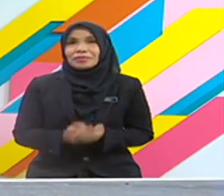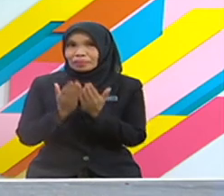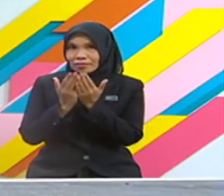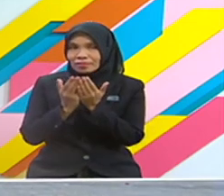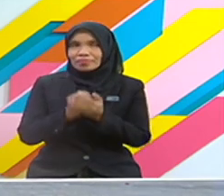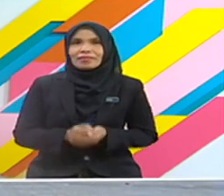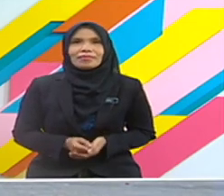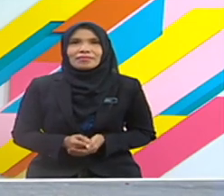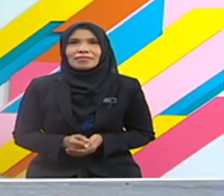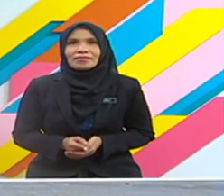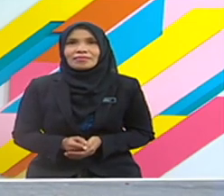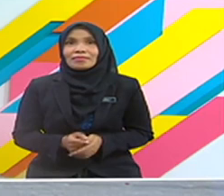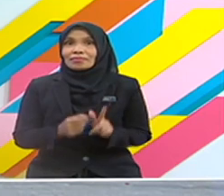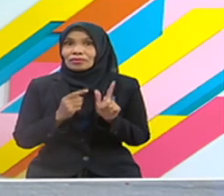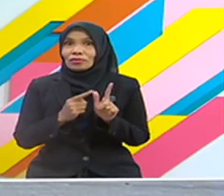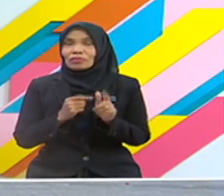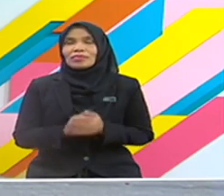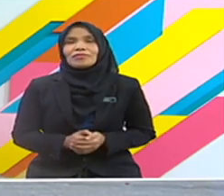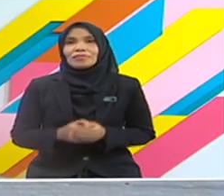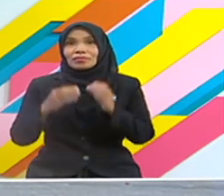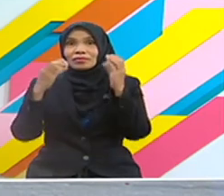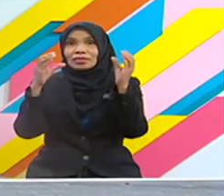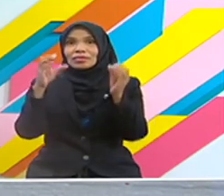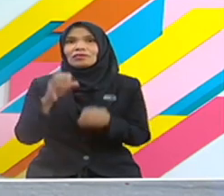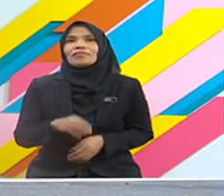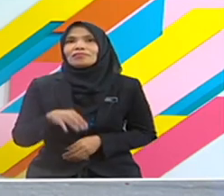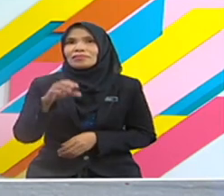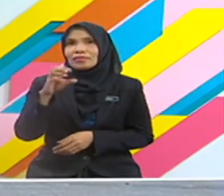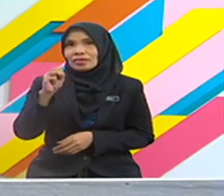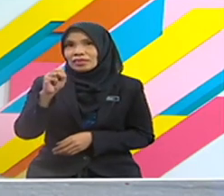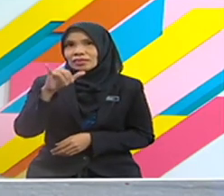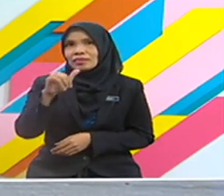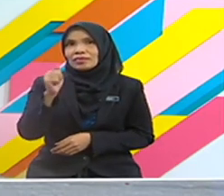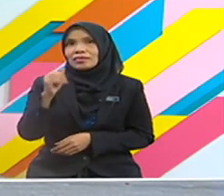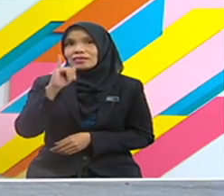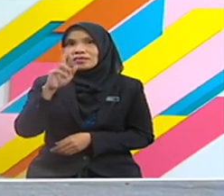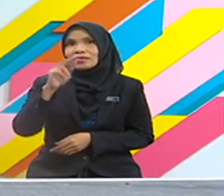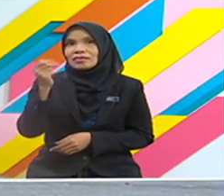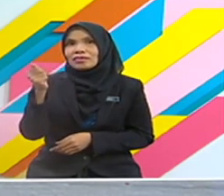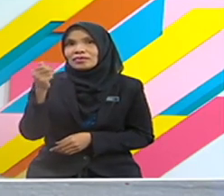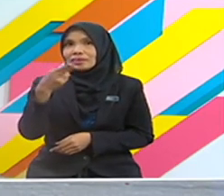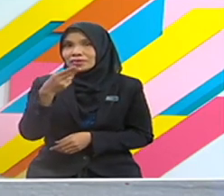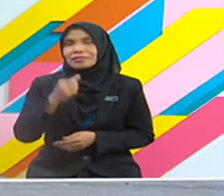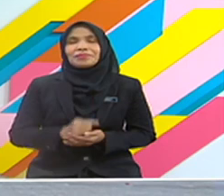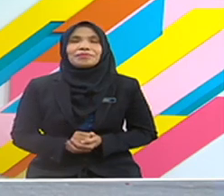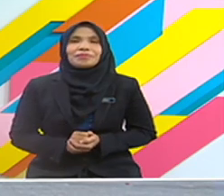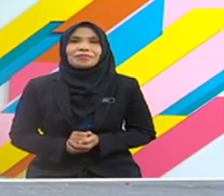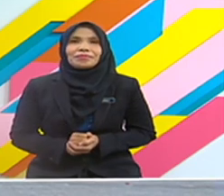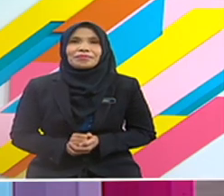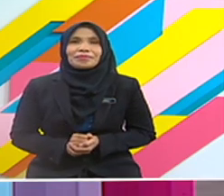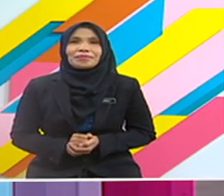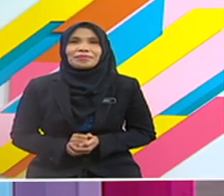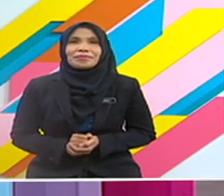bersama dengan Cikgu Syairah Serman, Guru Pendidikan Khas Sekolah Menengah Kebangsaan Seksyen 7 Shah Alam. Sihat